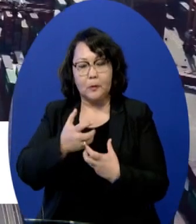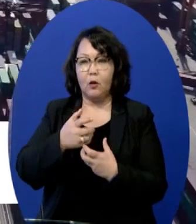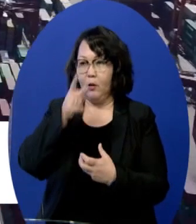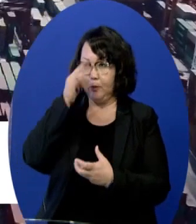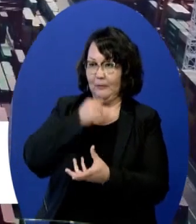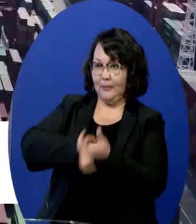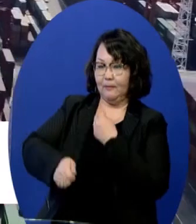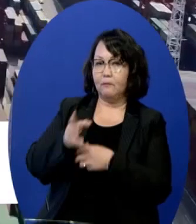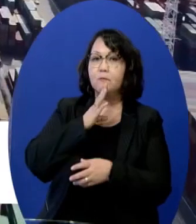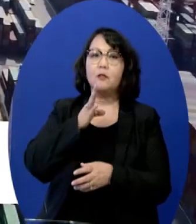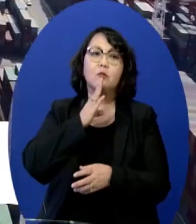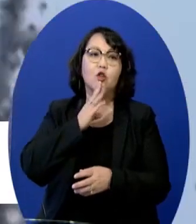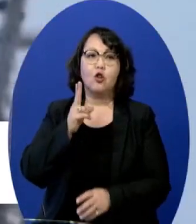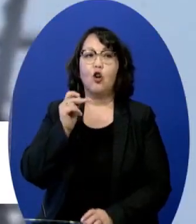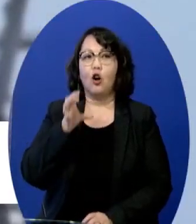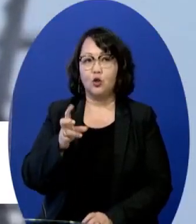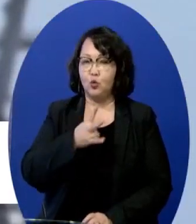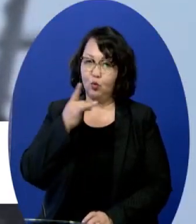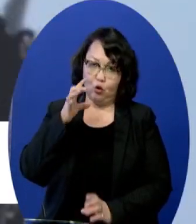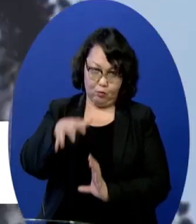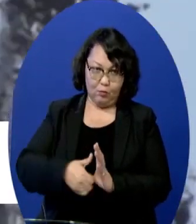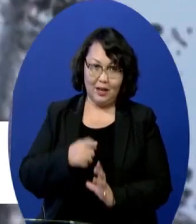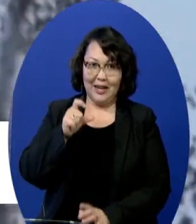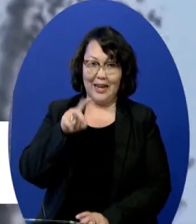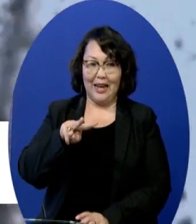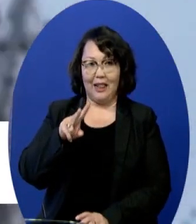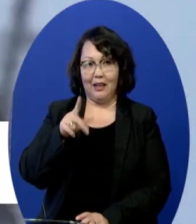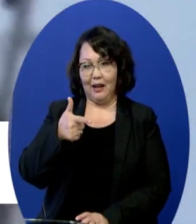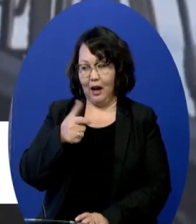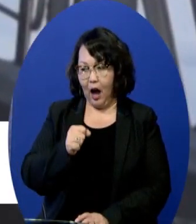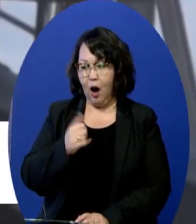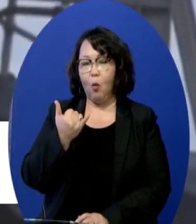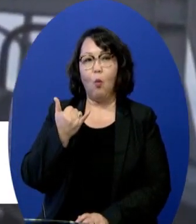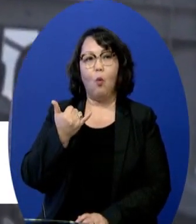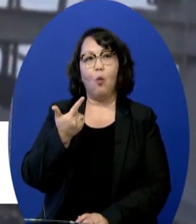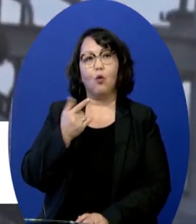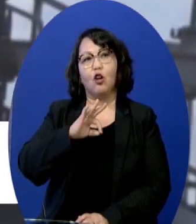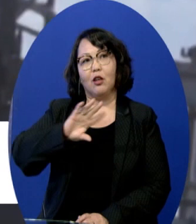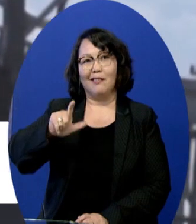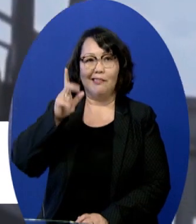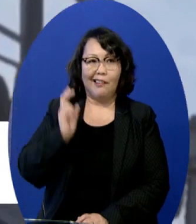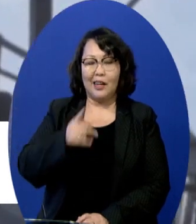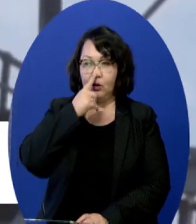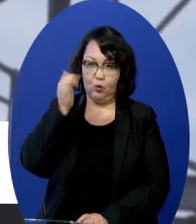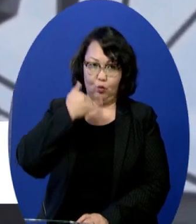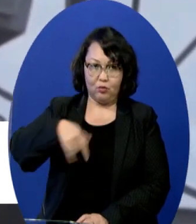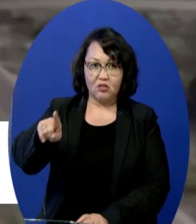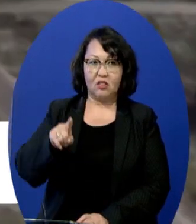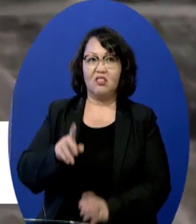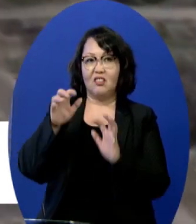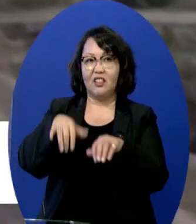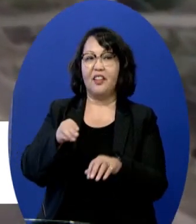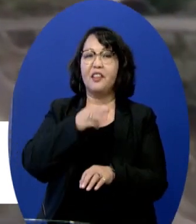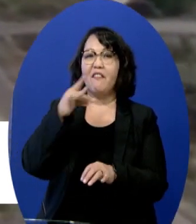Оростой хамгийн том коксжих нүүрсний ордод олборлолт хийдэг Элга Угул компани гэхэд хятадын далайн тээврийн оператор